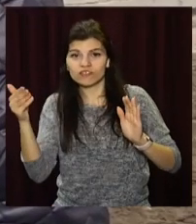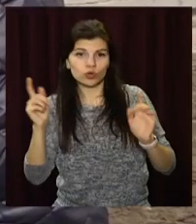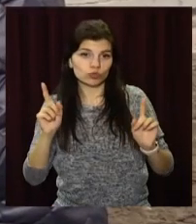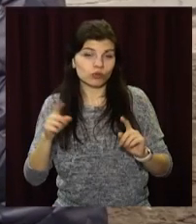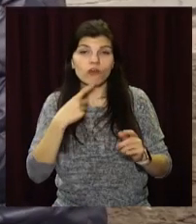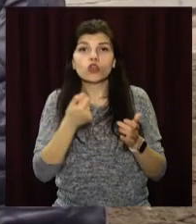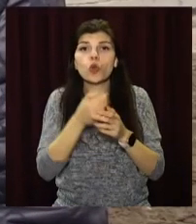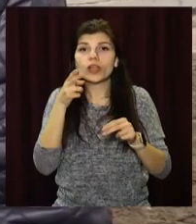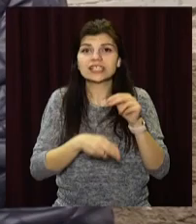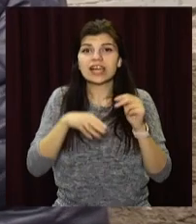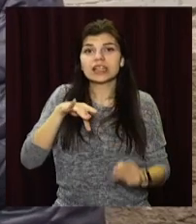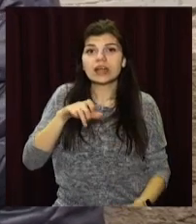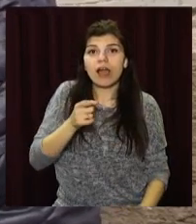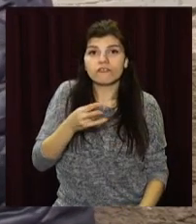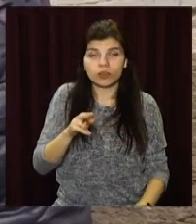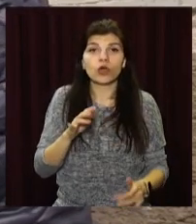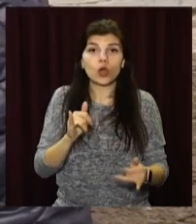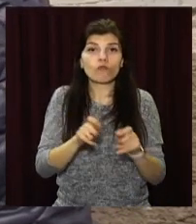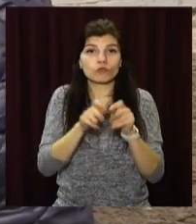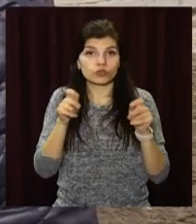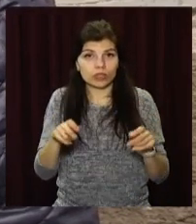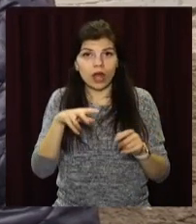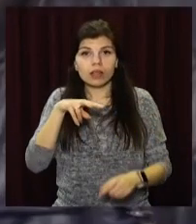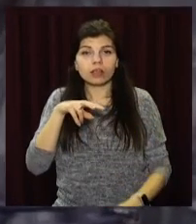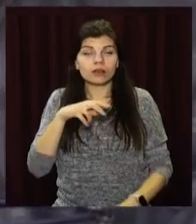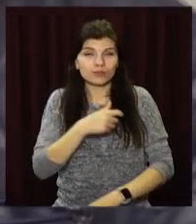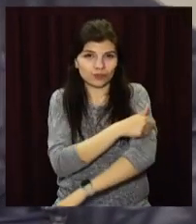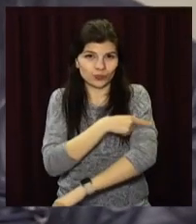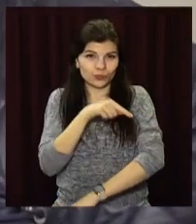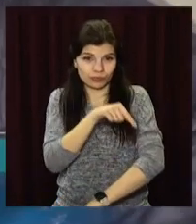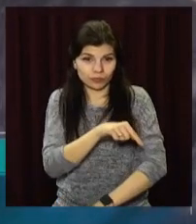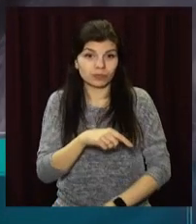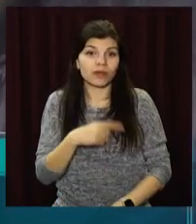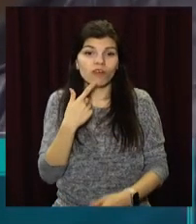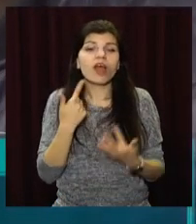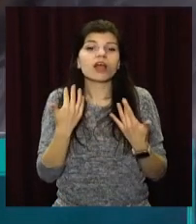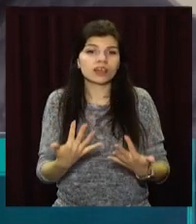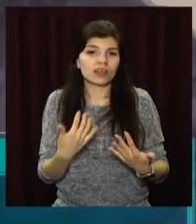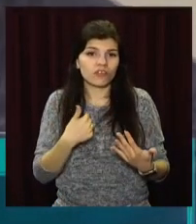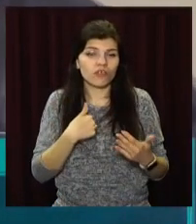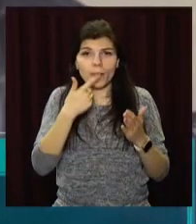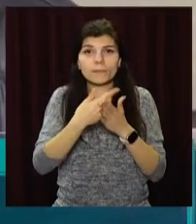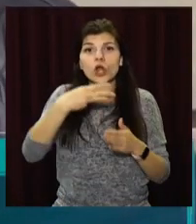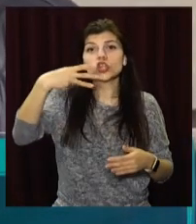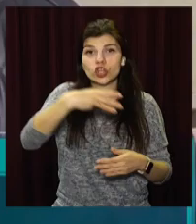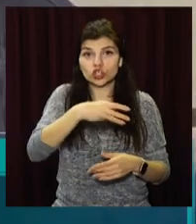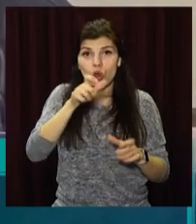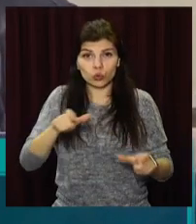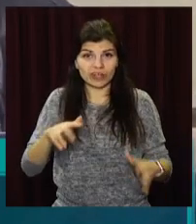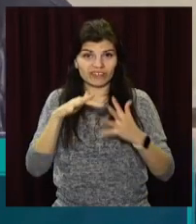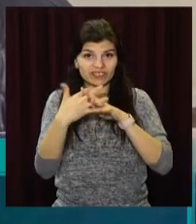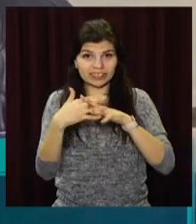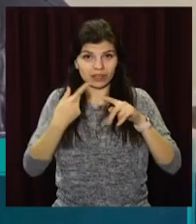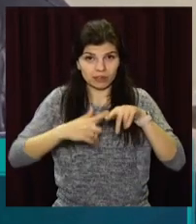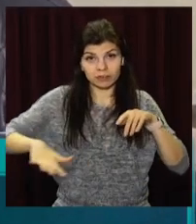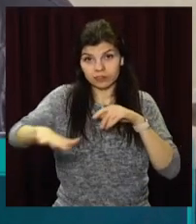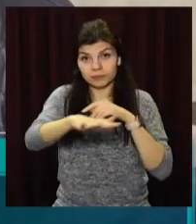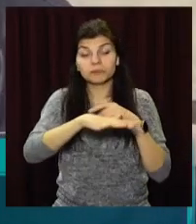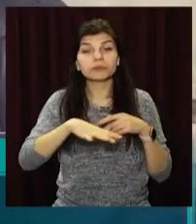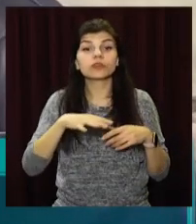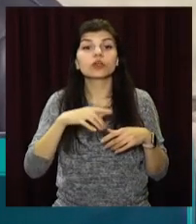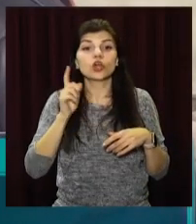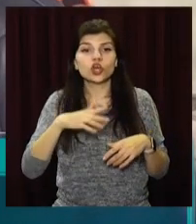травня буде завершено і відкрита нова амбулаторія для людей. Ну, кількість жителів у нас майже 3000 в селі.